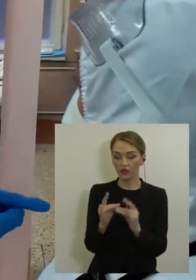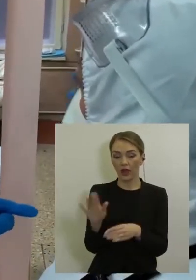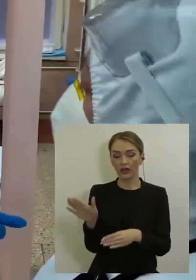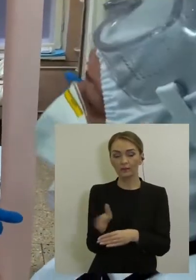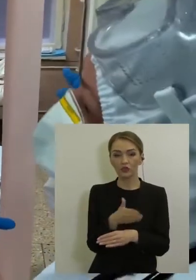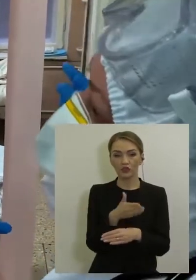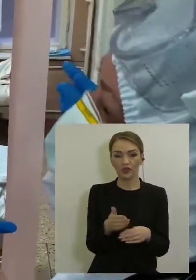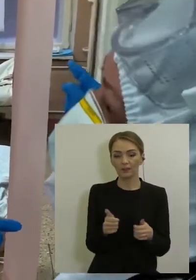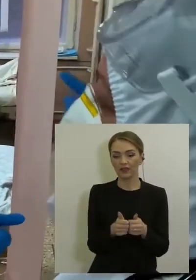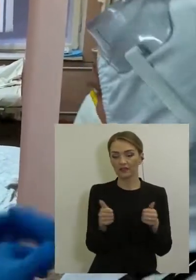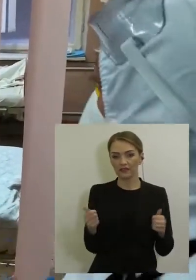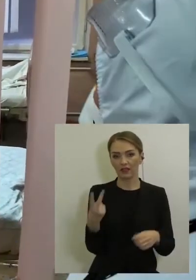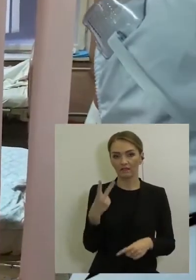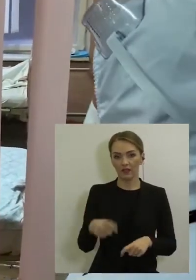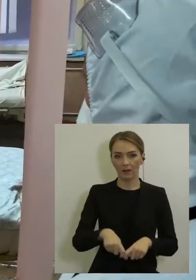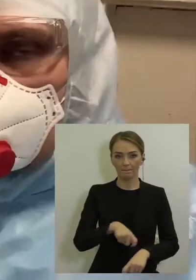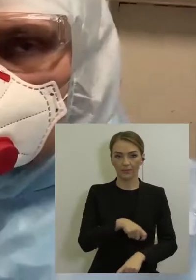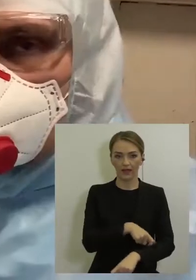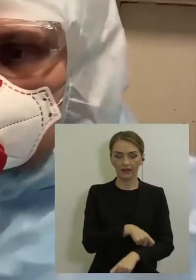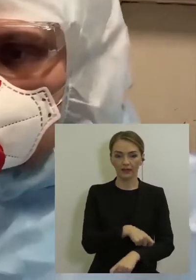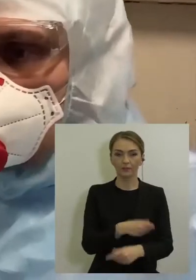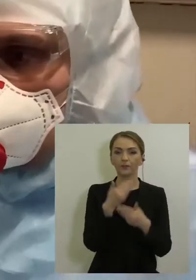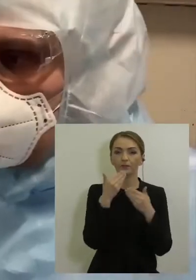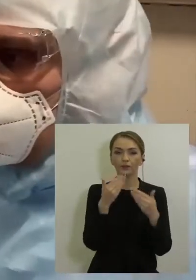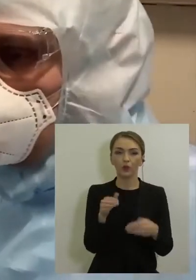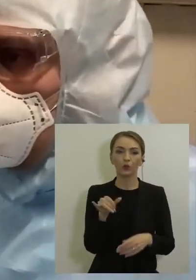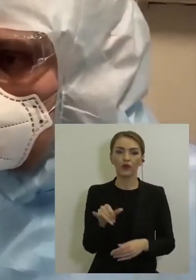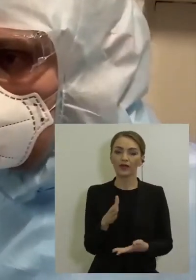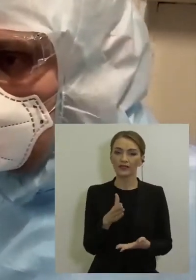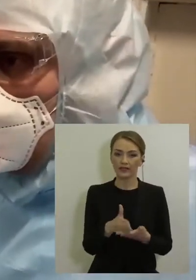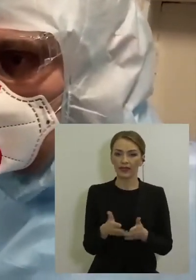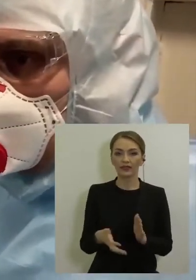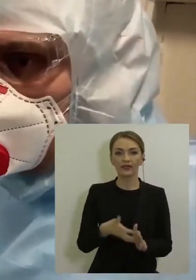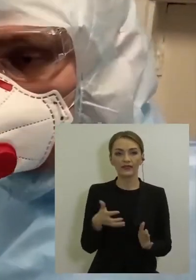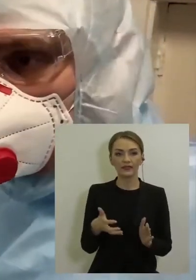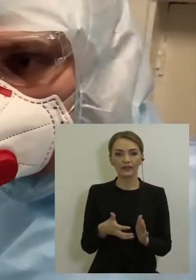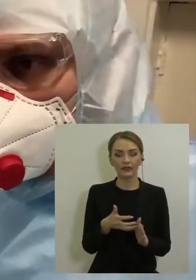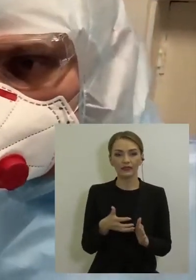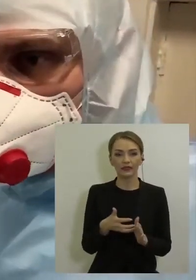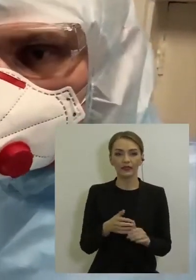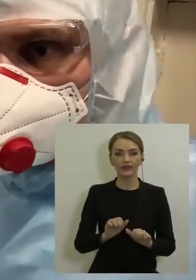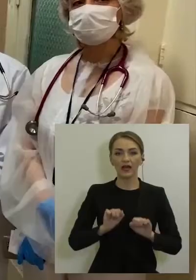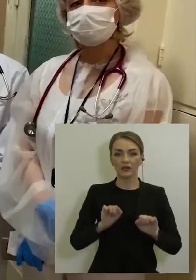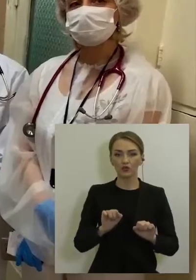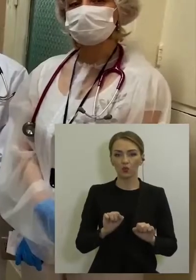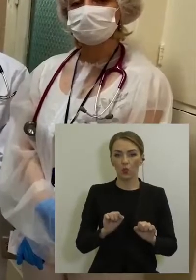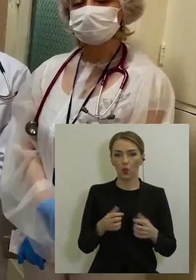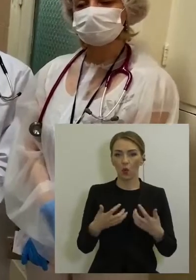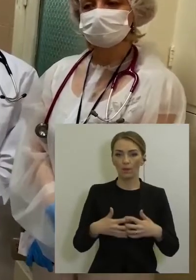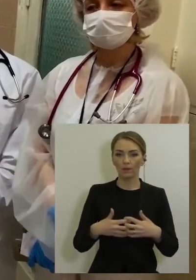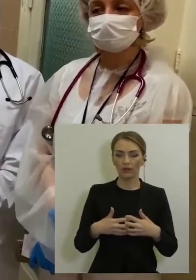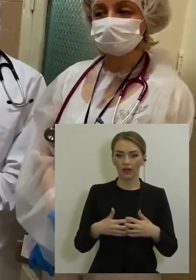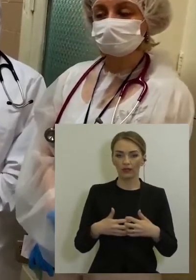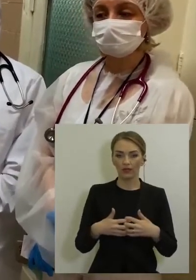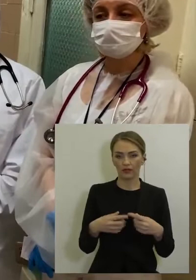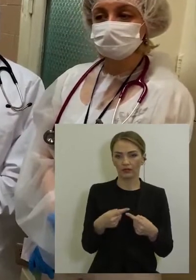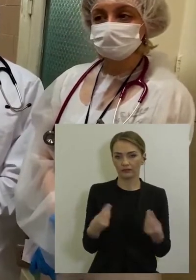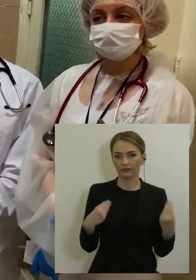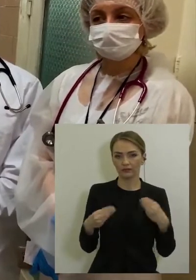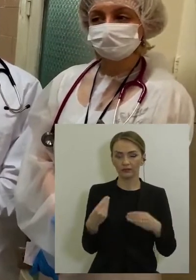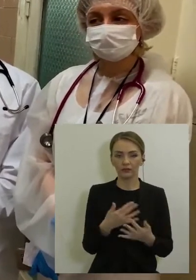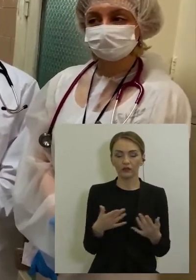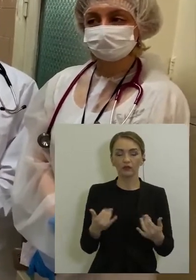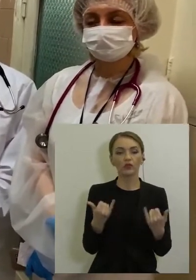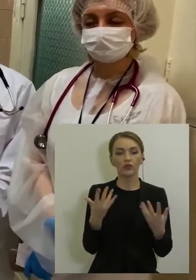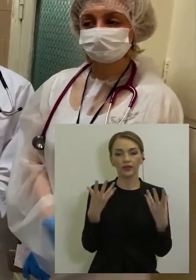ними відстань 2 метри. Скажіть, будь ласка, у вас є дефіцит захисного обладнання? На сьогоднішній день